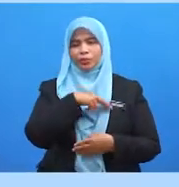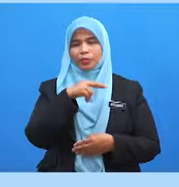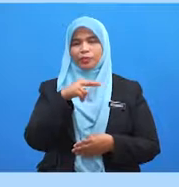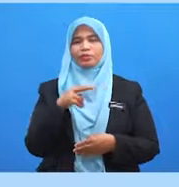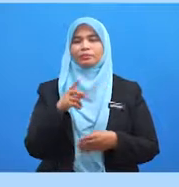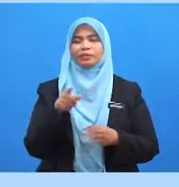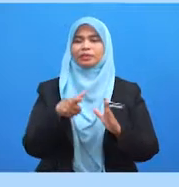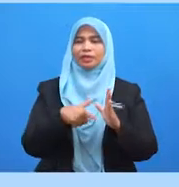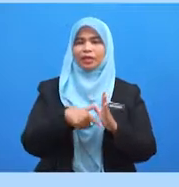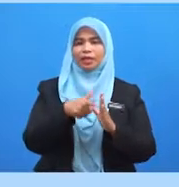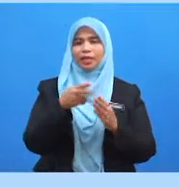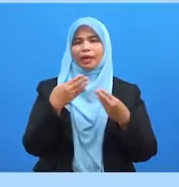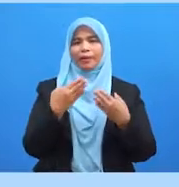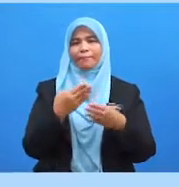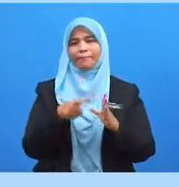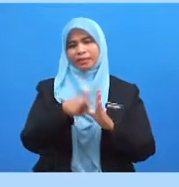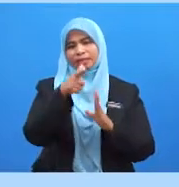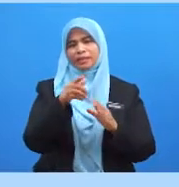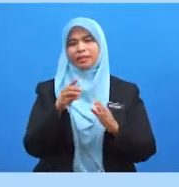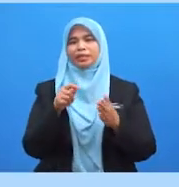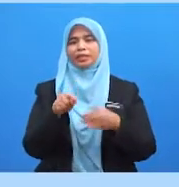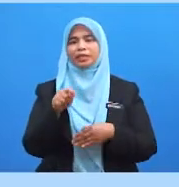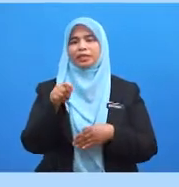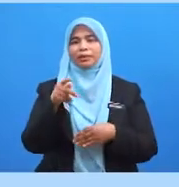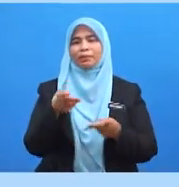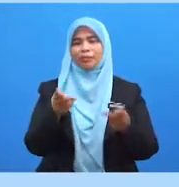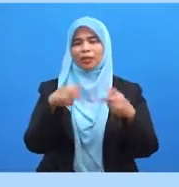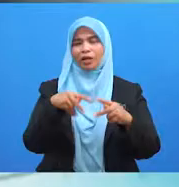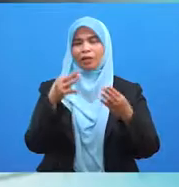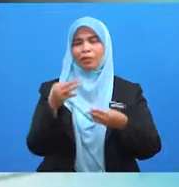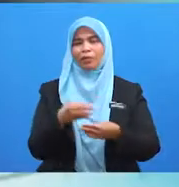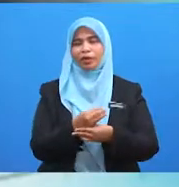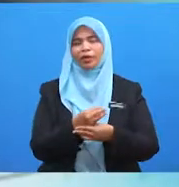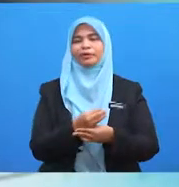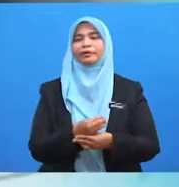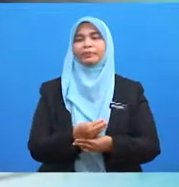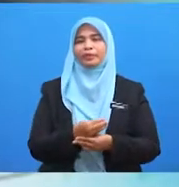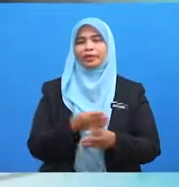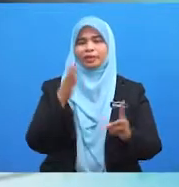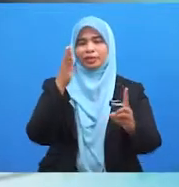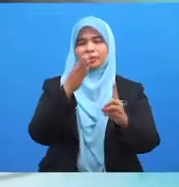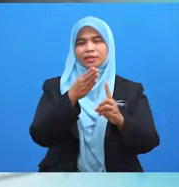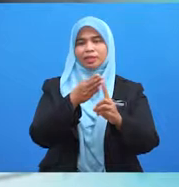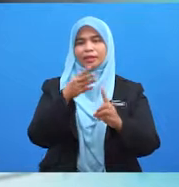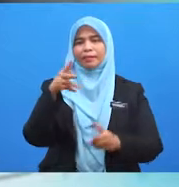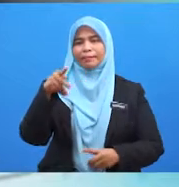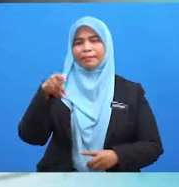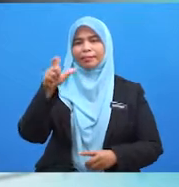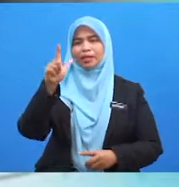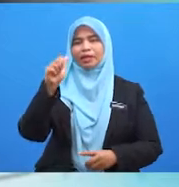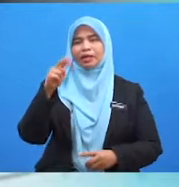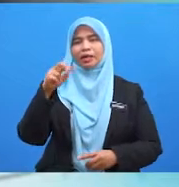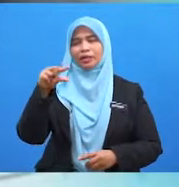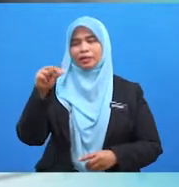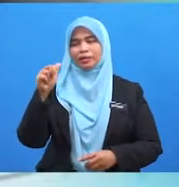titik pulang modal, iaitu TPM. Sasaran pelanggan ialah kumpulan